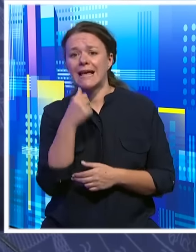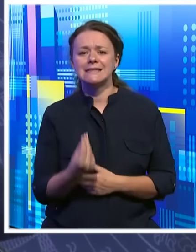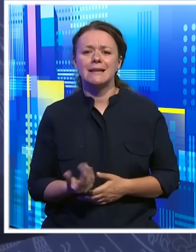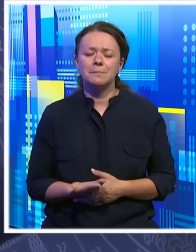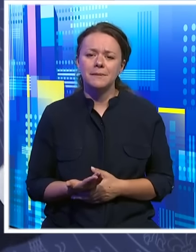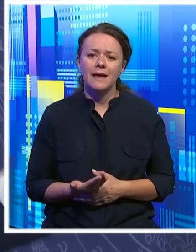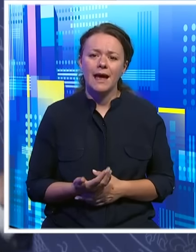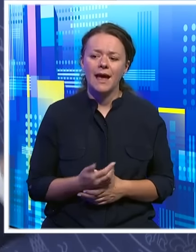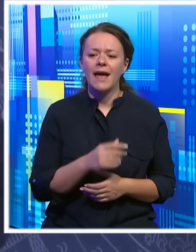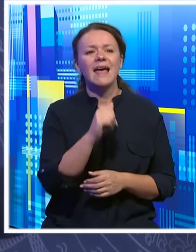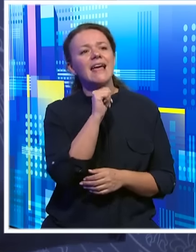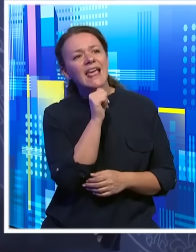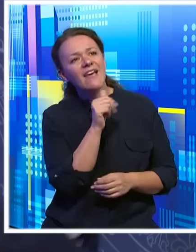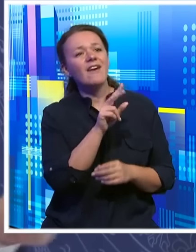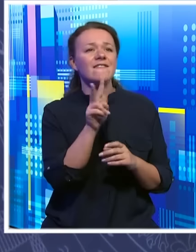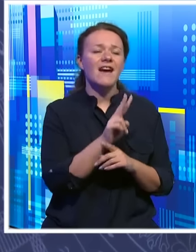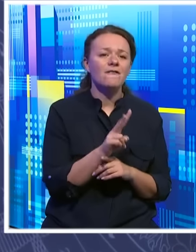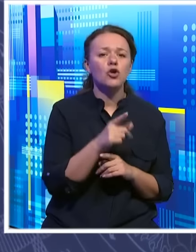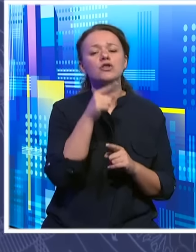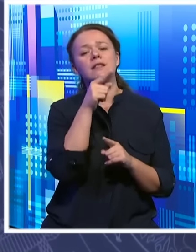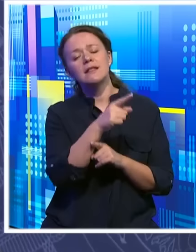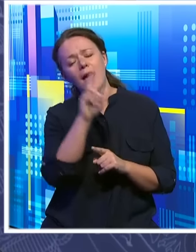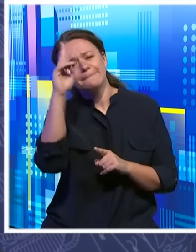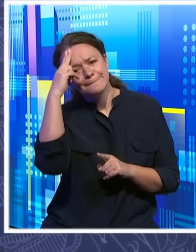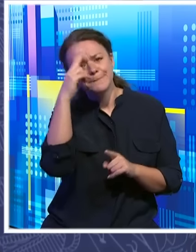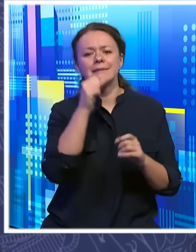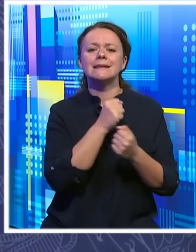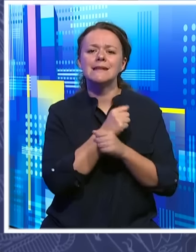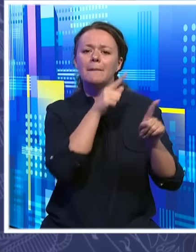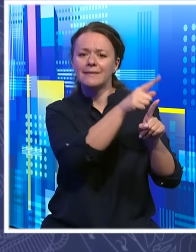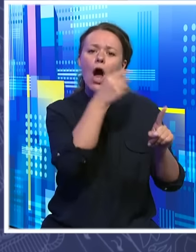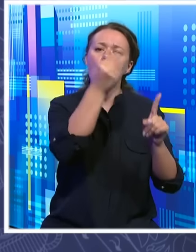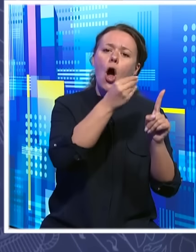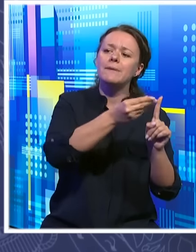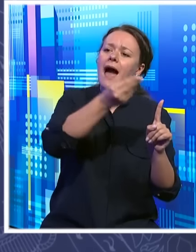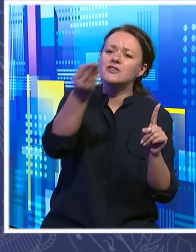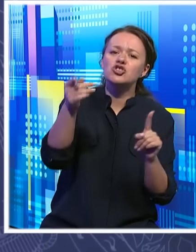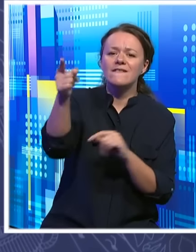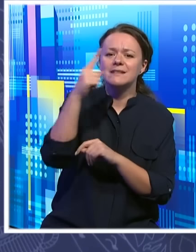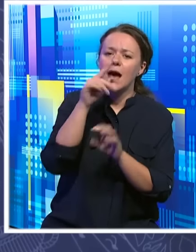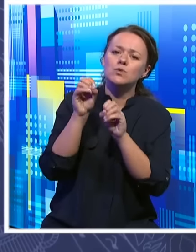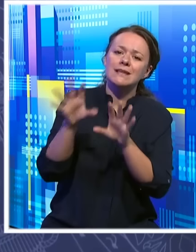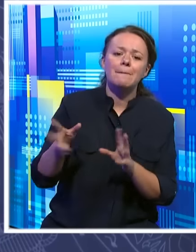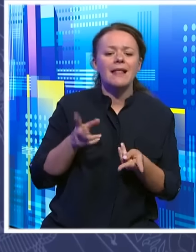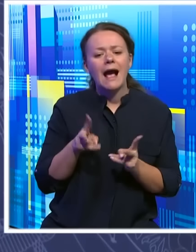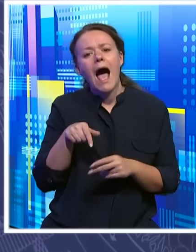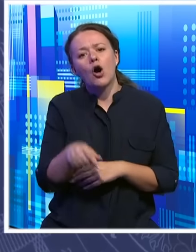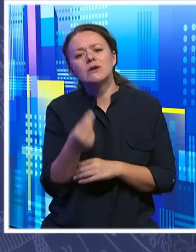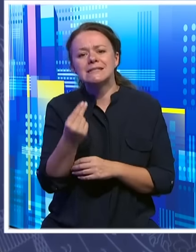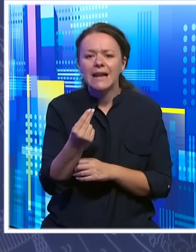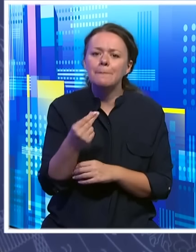Ivan Vejvoda, čuveni zapadni proteže, da to objašnjava za tobožnji ruski medij. Kako, eto, Srbija ugrožava